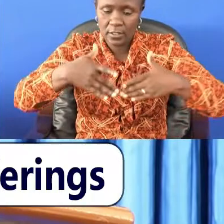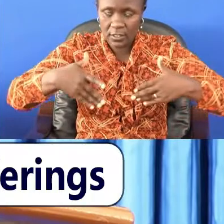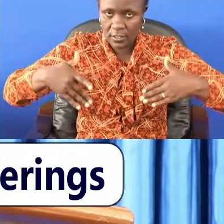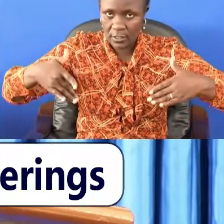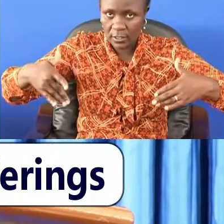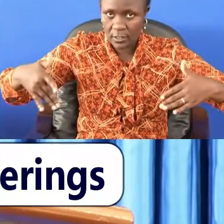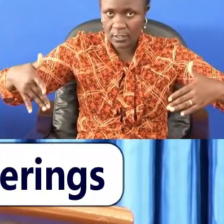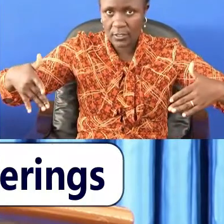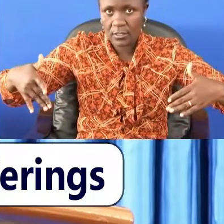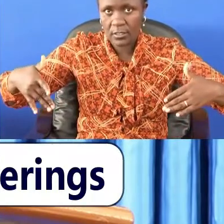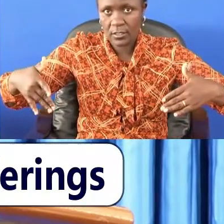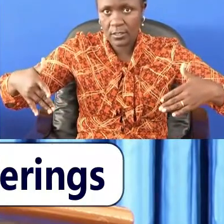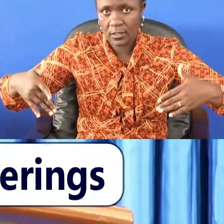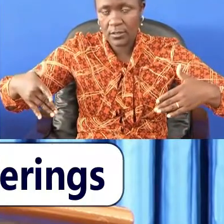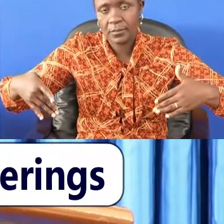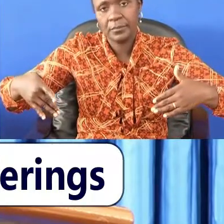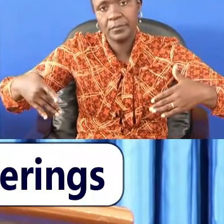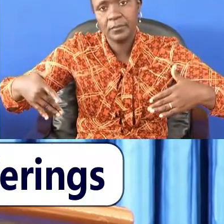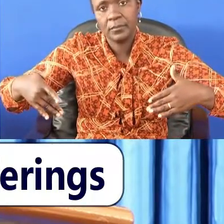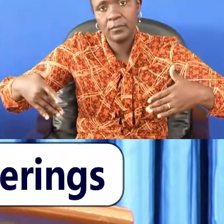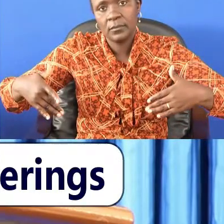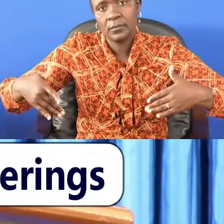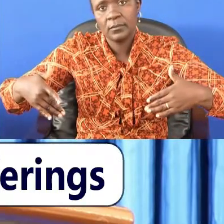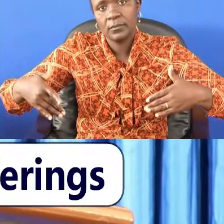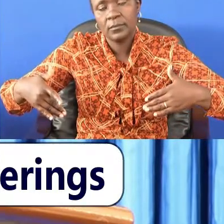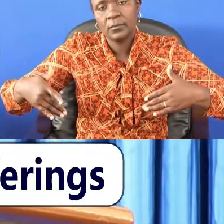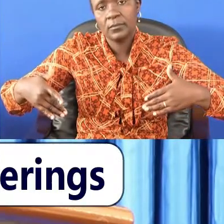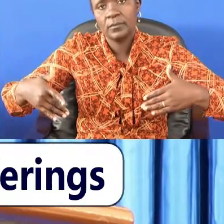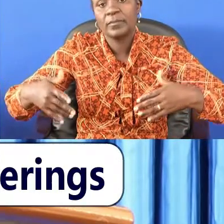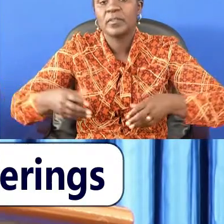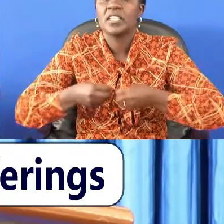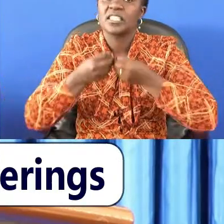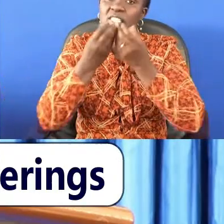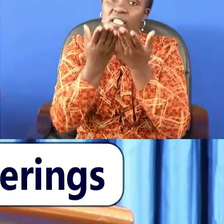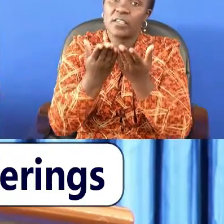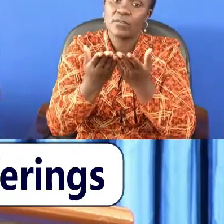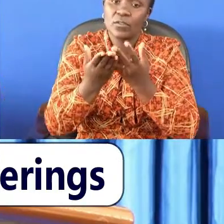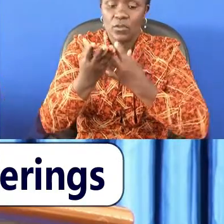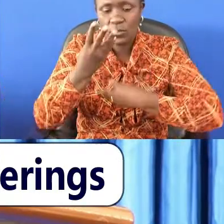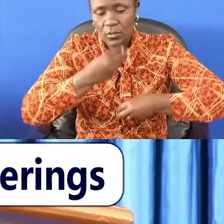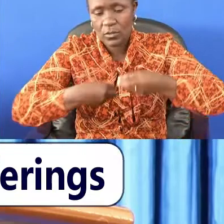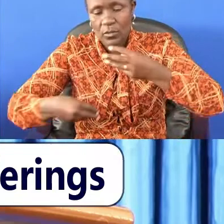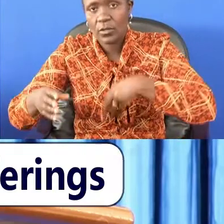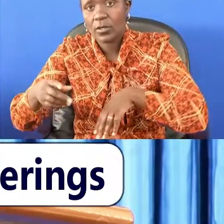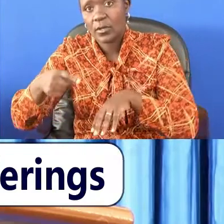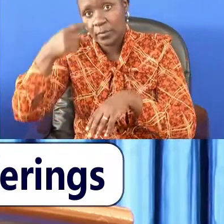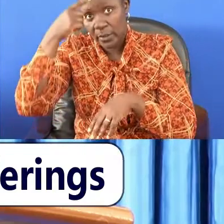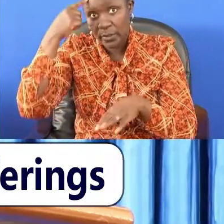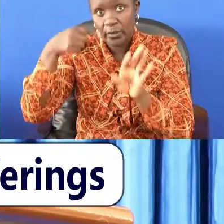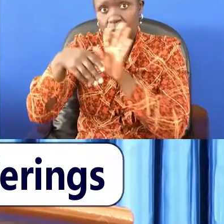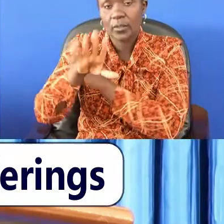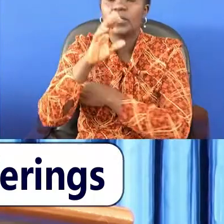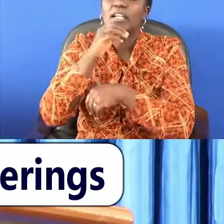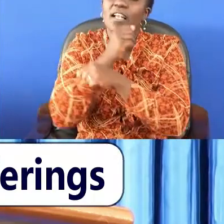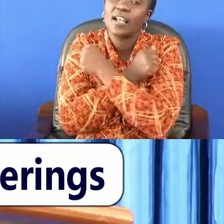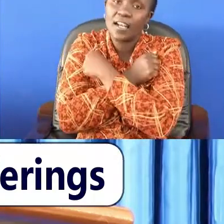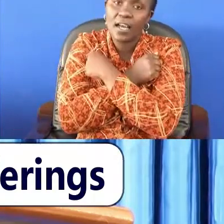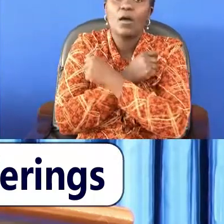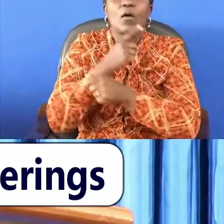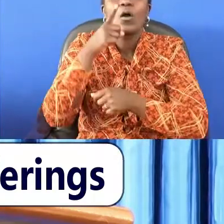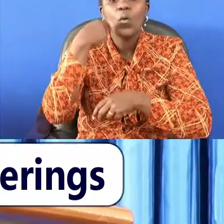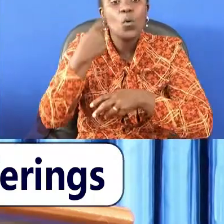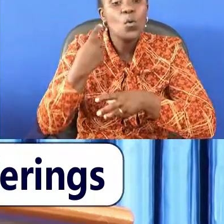yetu ina run hapo kwa screen yako. Kwa hivyo tutoe kwa ukarimu kwa sababu Mungu anapenda